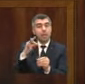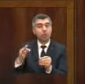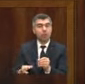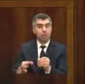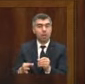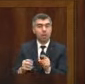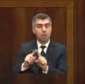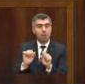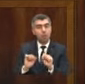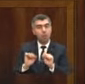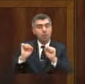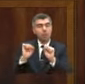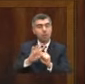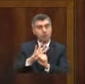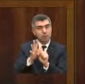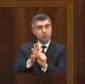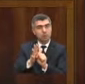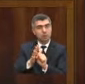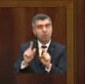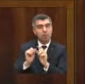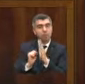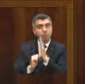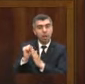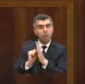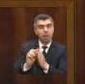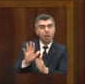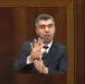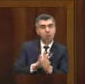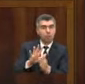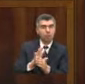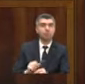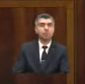مواجهة الجائحة وأيضا النجاح الكبير في